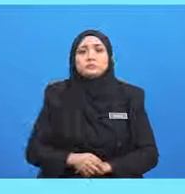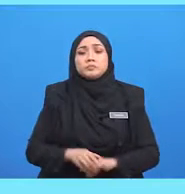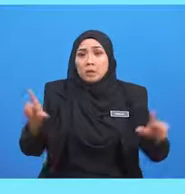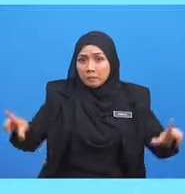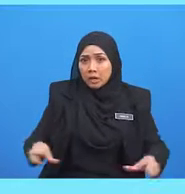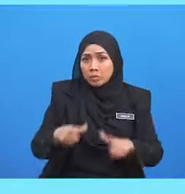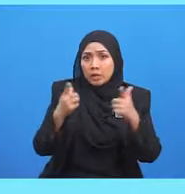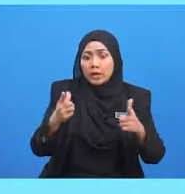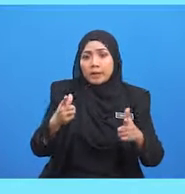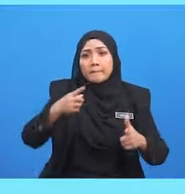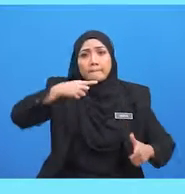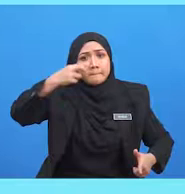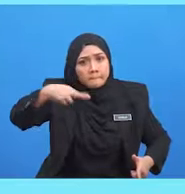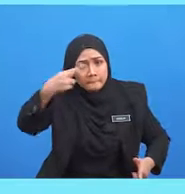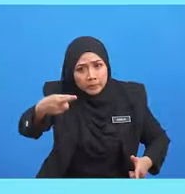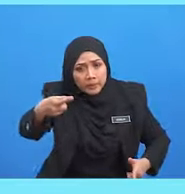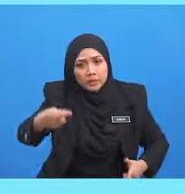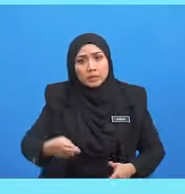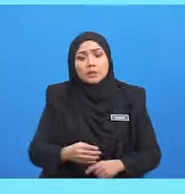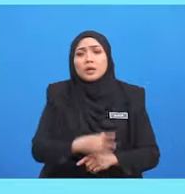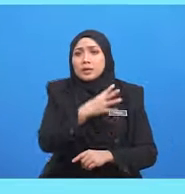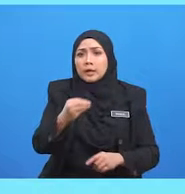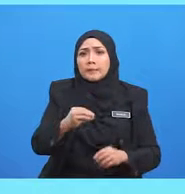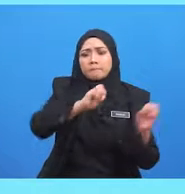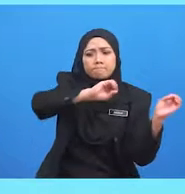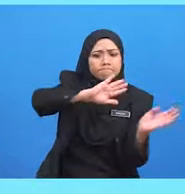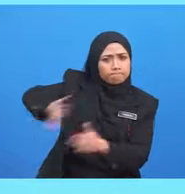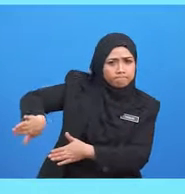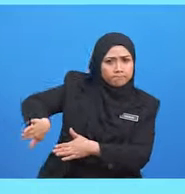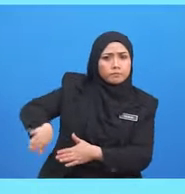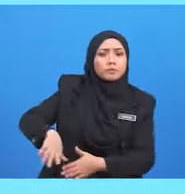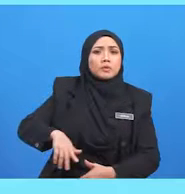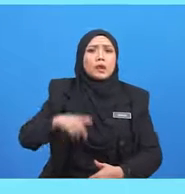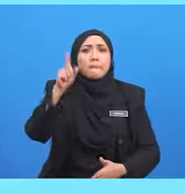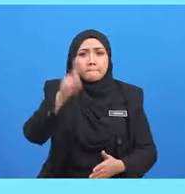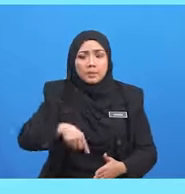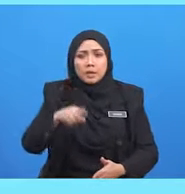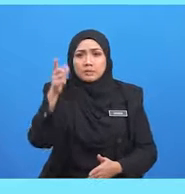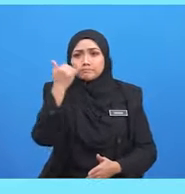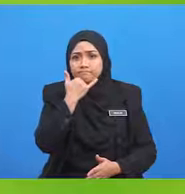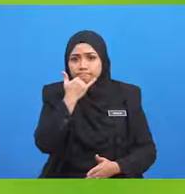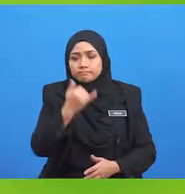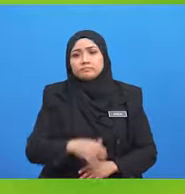yaitu melakukan perintahnya dan meninggalkan larangannya.